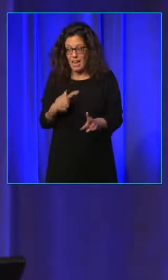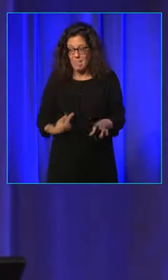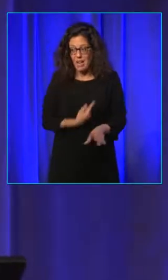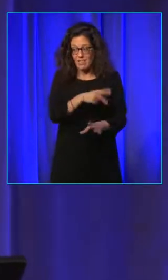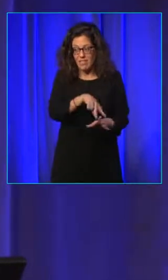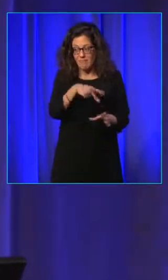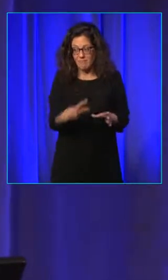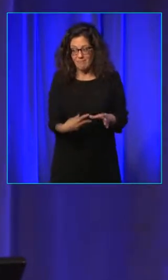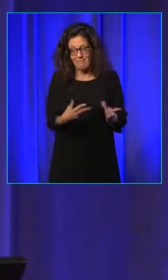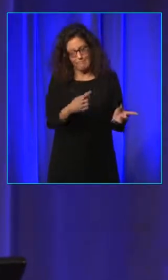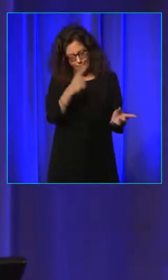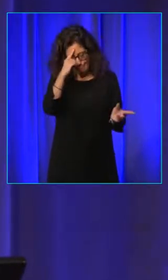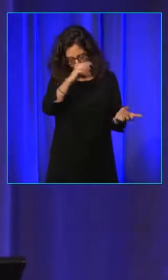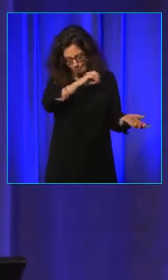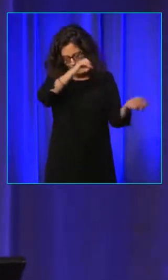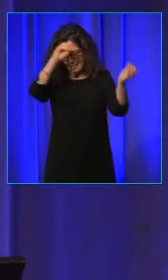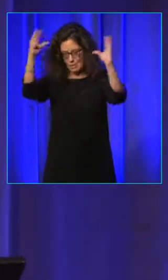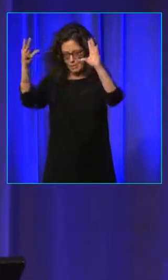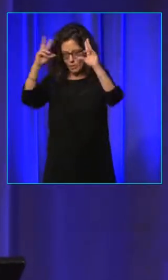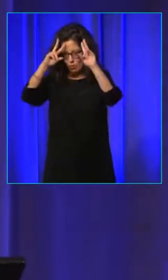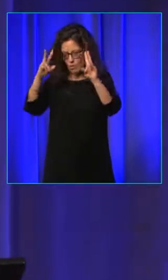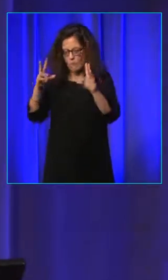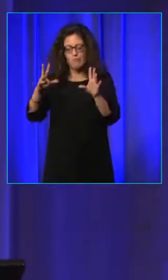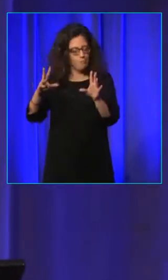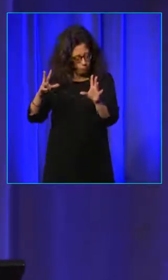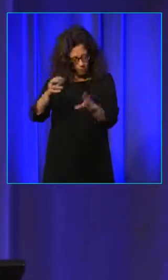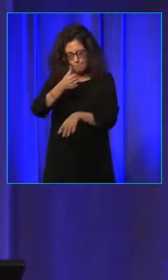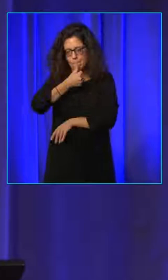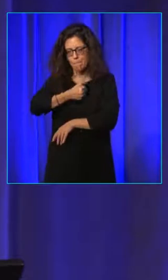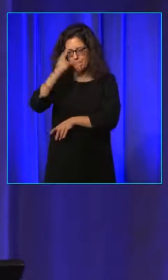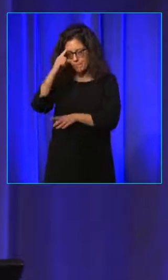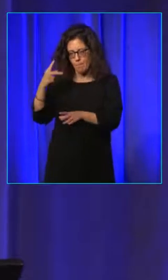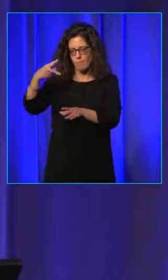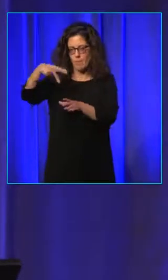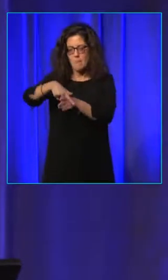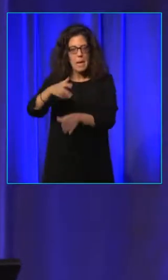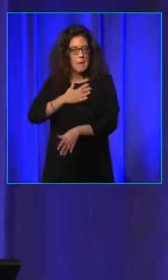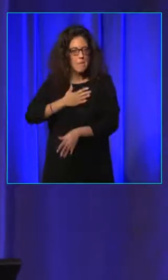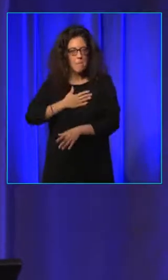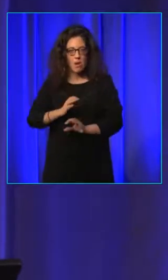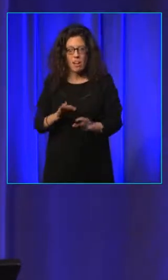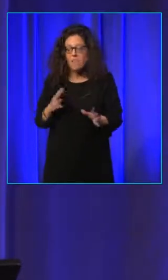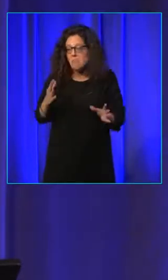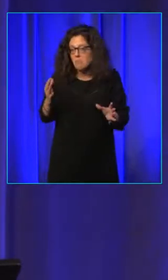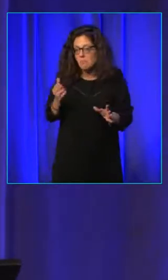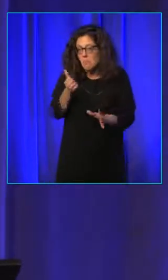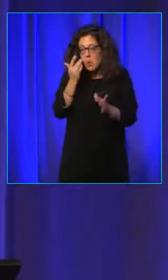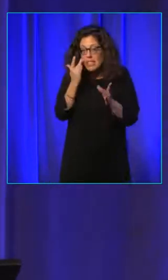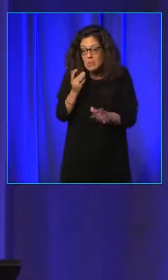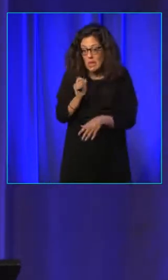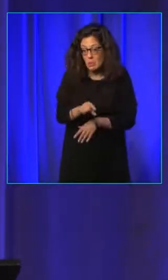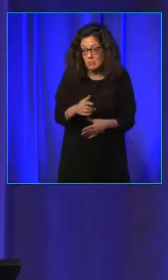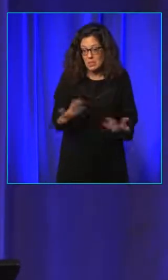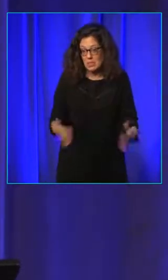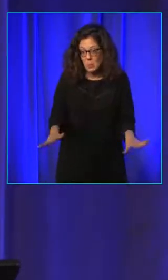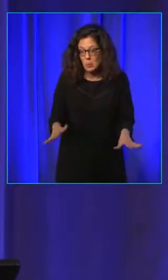Et il n'y avait pas d'appréhension ni de peur. Donc, c'est la seule expérience que j'ai en équitation. Ce que je sais aussi,